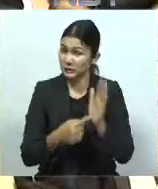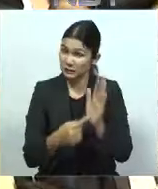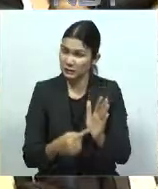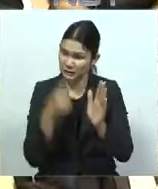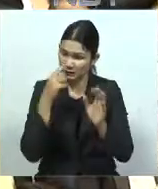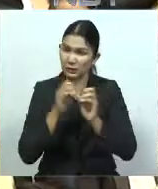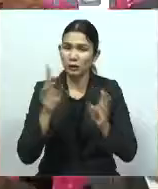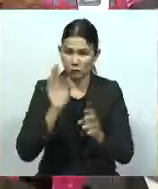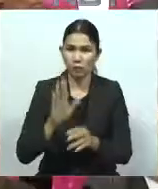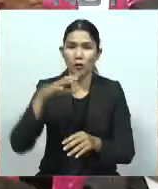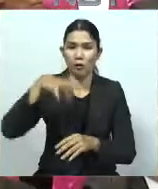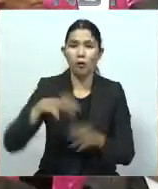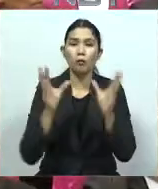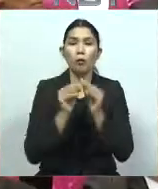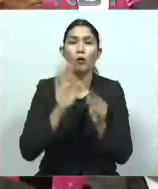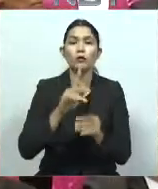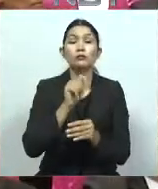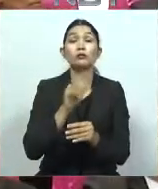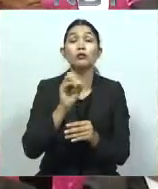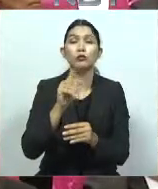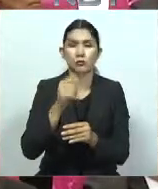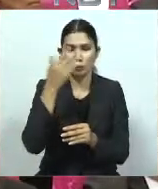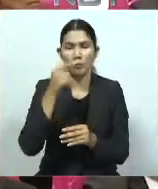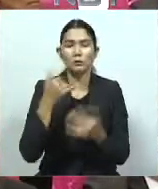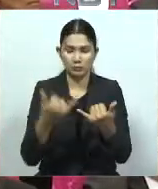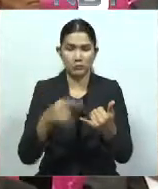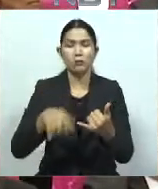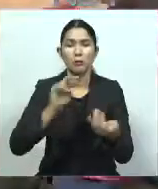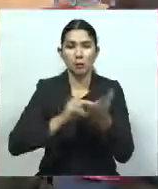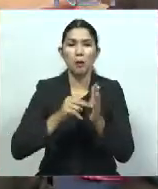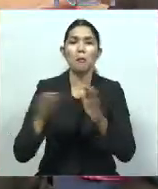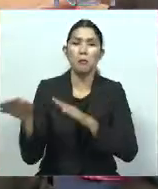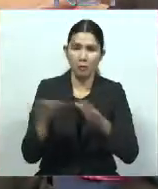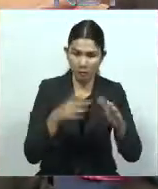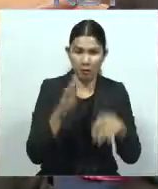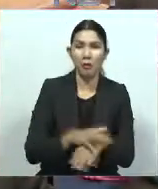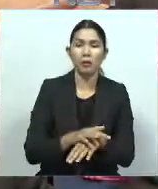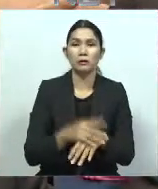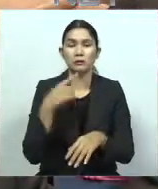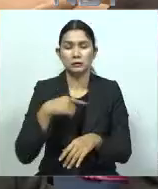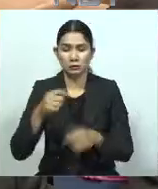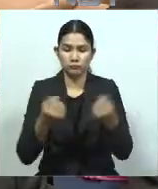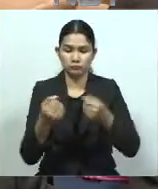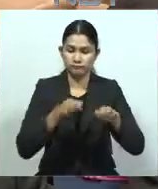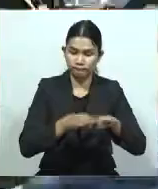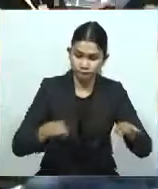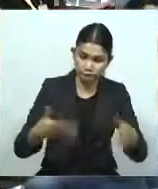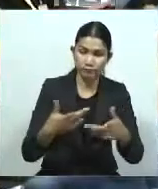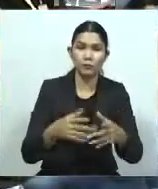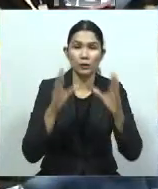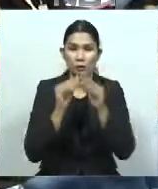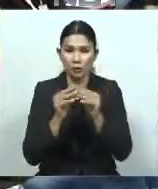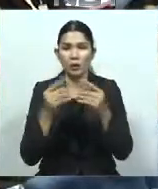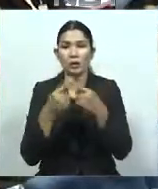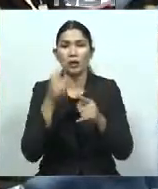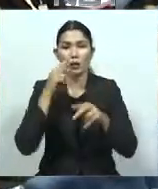งต้องใช้หอประชุม TOT ไปก่อนเพราะว่ามีความพร้อมมากที่สุดทั้งห้องประชุมเองแล้วก็สถานที่จอดรถแต่อาจต้องเสริ